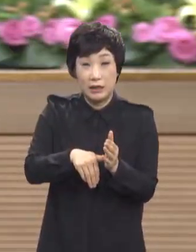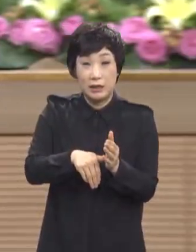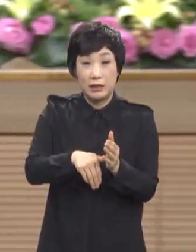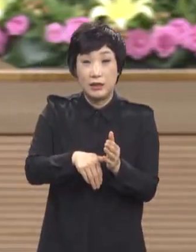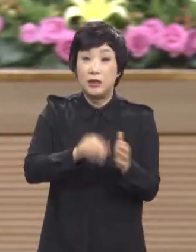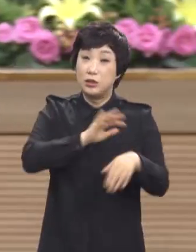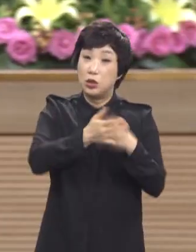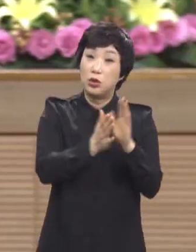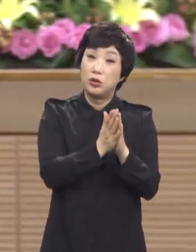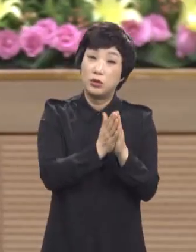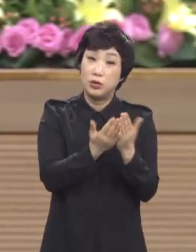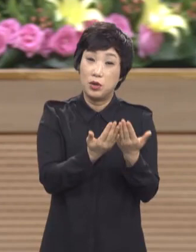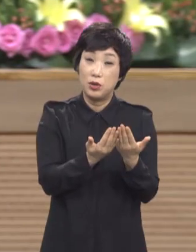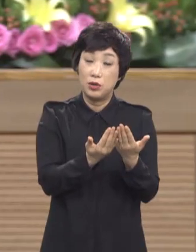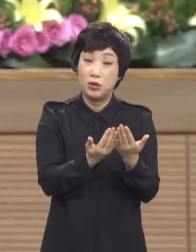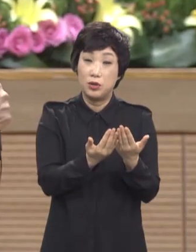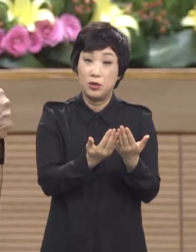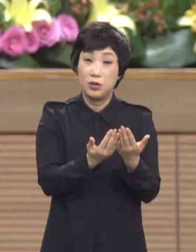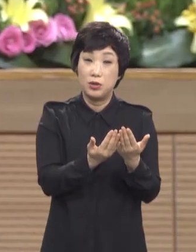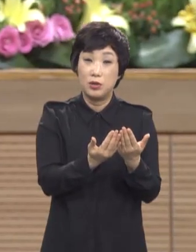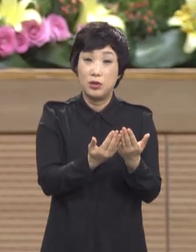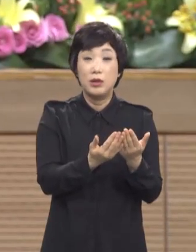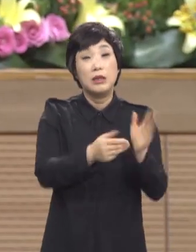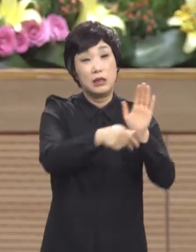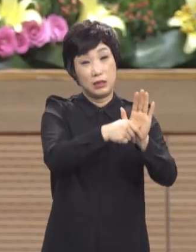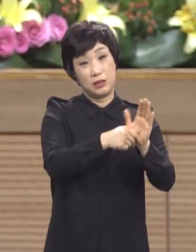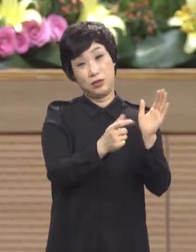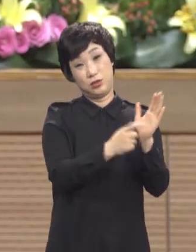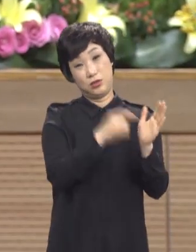이사야서 예 말하기를